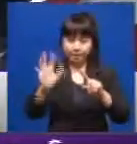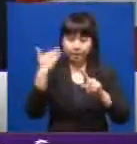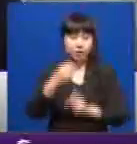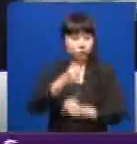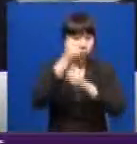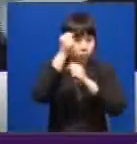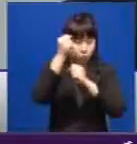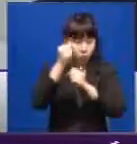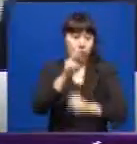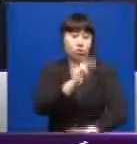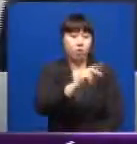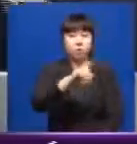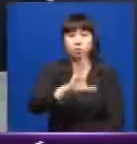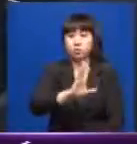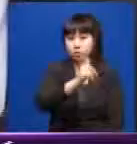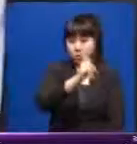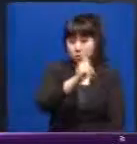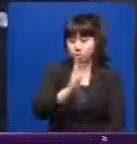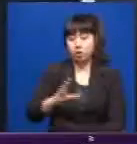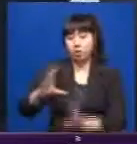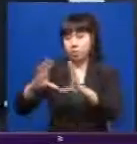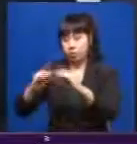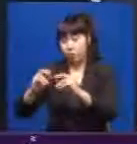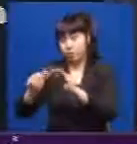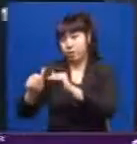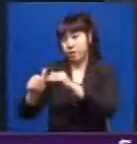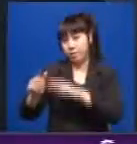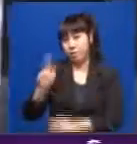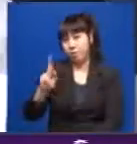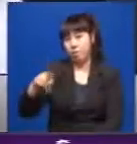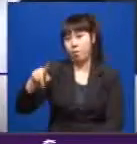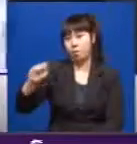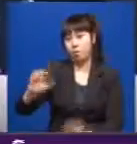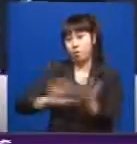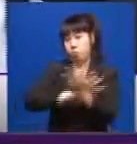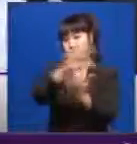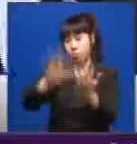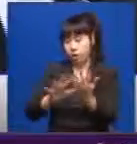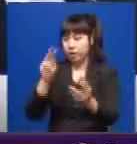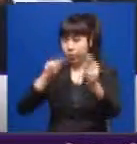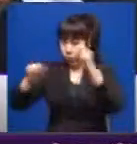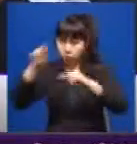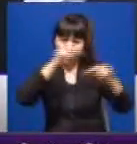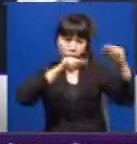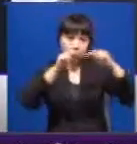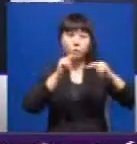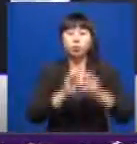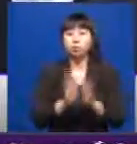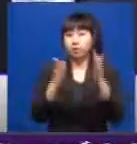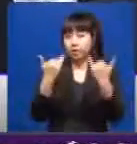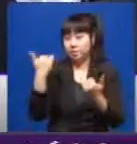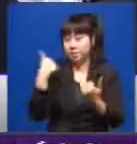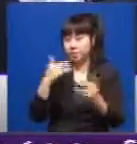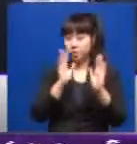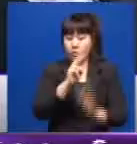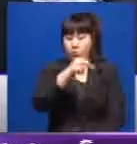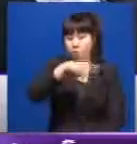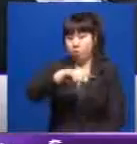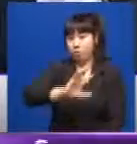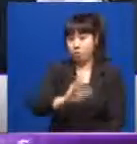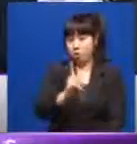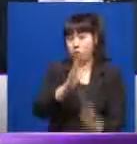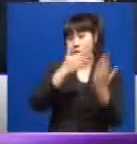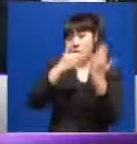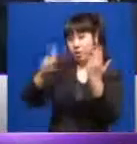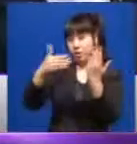ชุมนุมของกลุ่มนปชและการประชุมการนำกปปสทั่วประเทศอย่างใกล้ชิดล่าสุดเริ่มมีแนวร่วมนปชจากภาคตะวัน